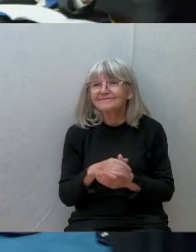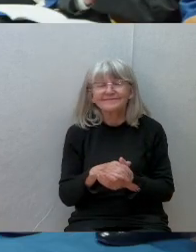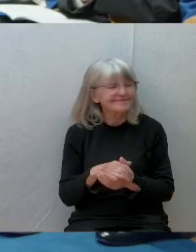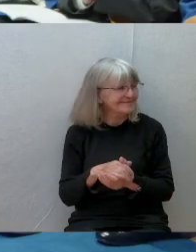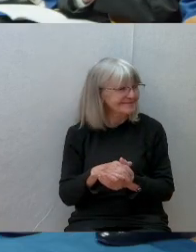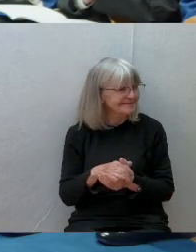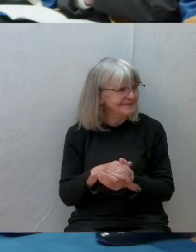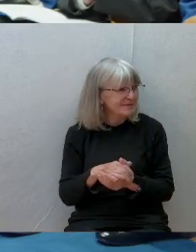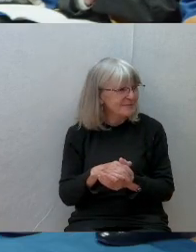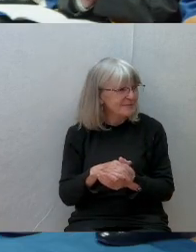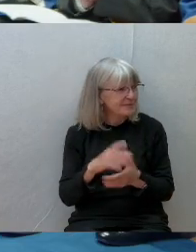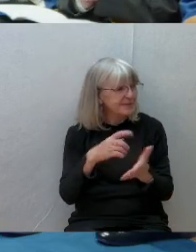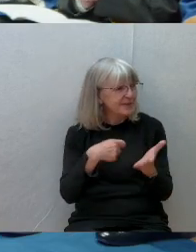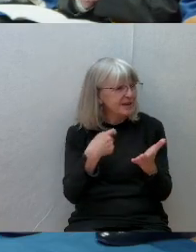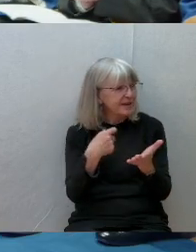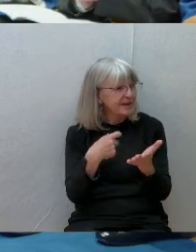Ruth Adesanmi.